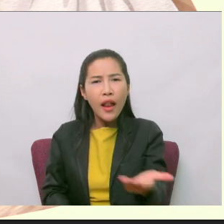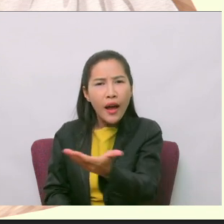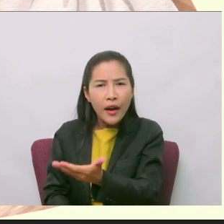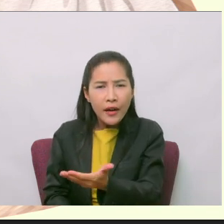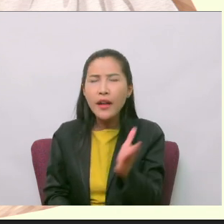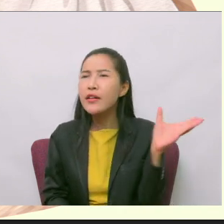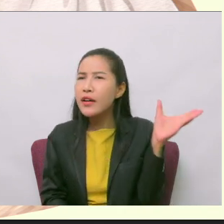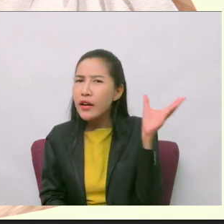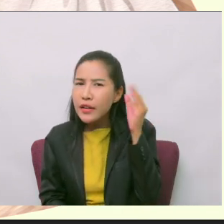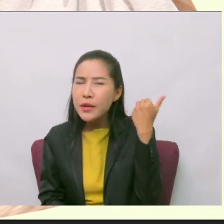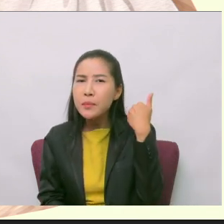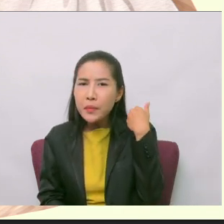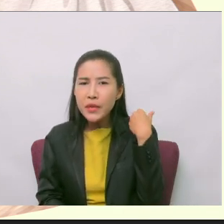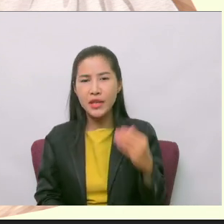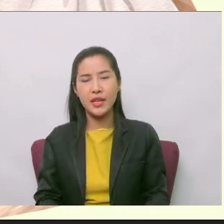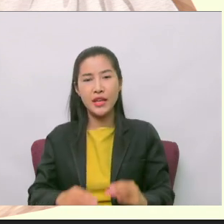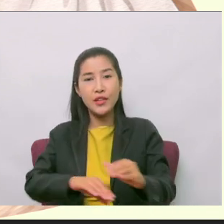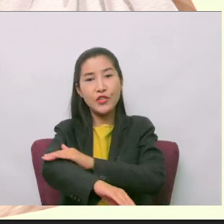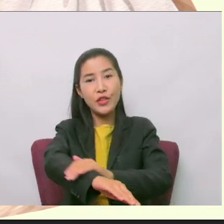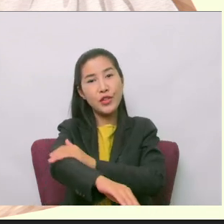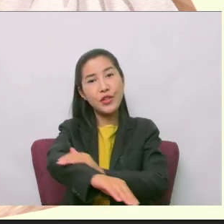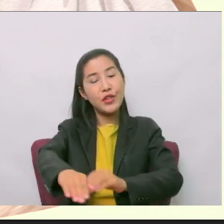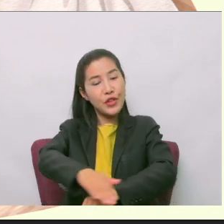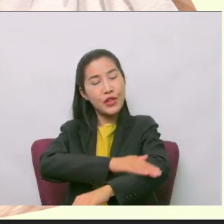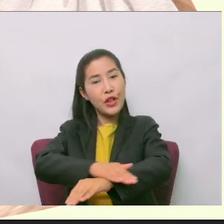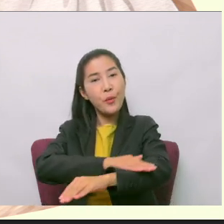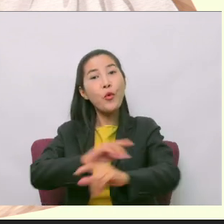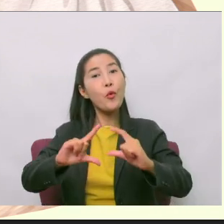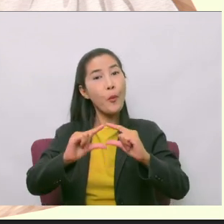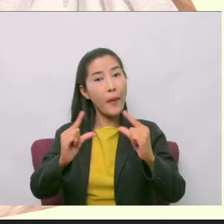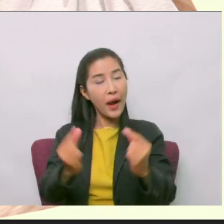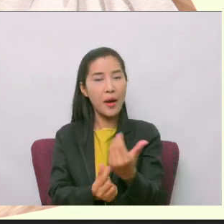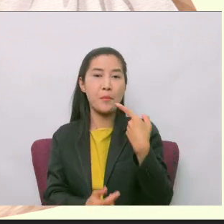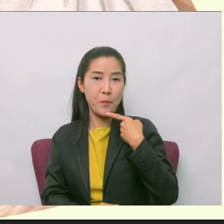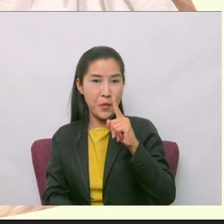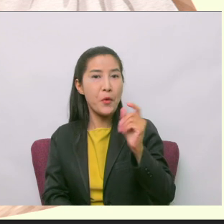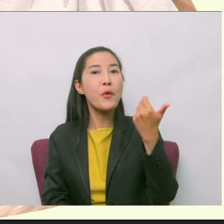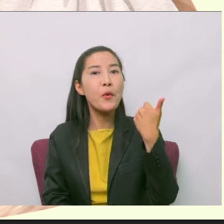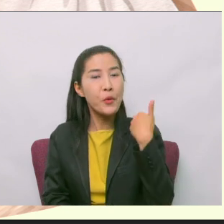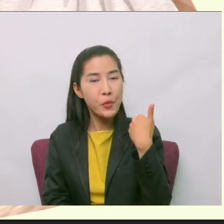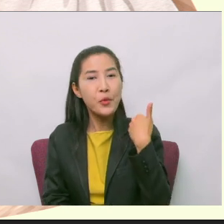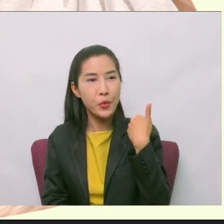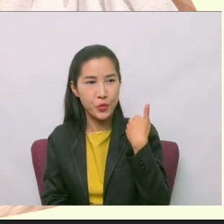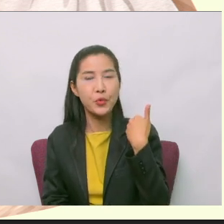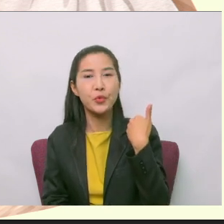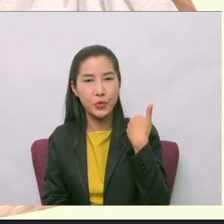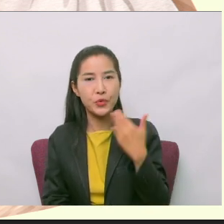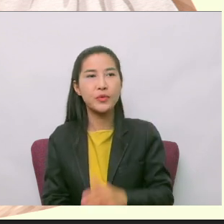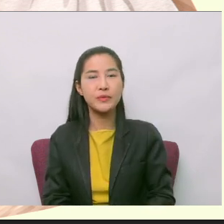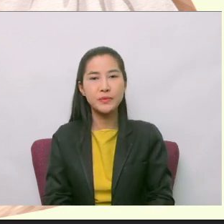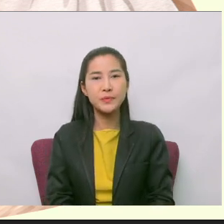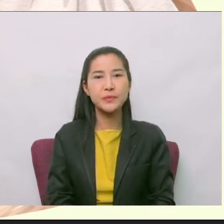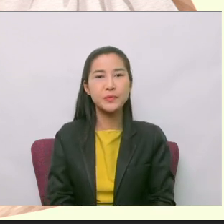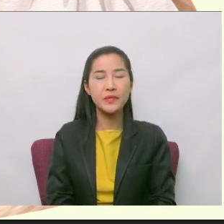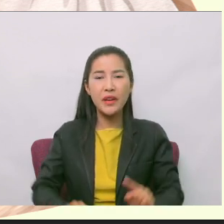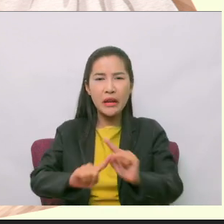บู่มะขามสบู่มะขามก็มีประโยชน์นะคะเป็นอันนั้นคือจะเอาจากผลนะคะแต่ว่าในตัวย